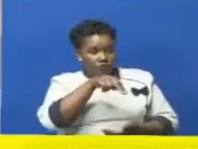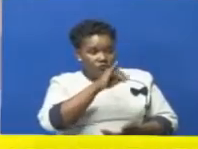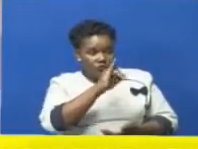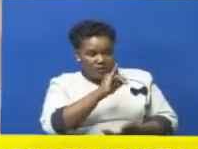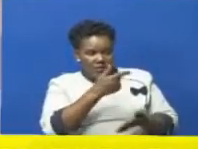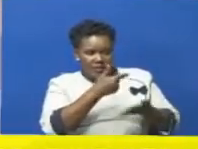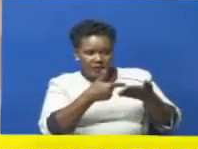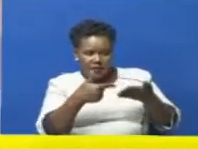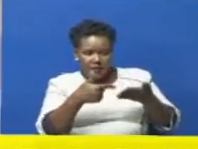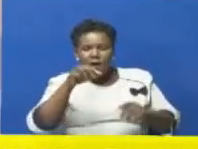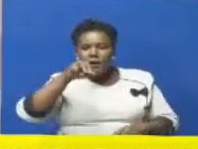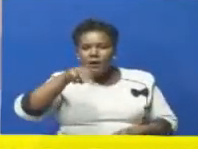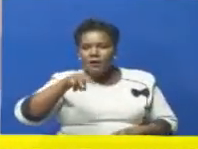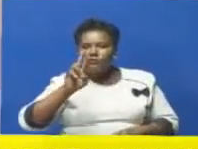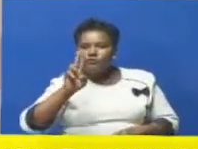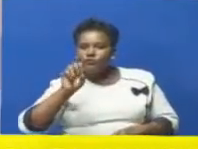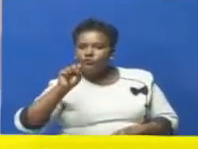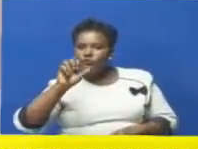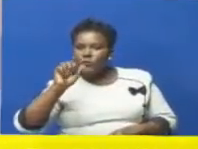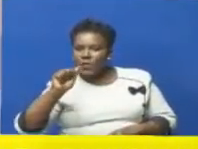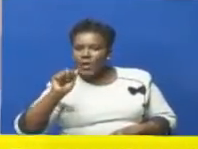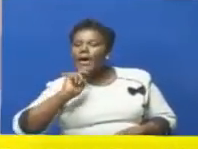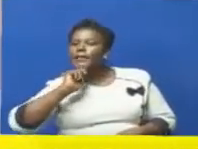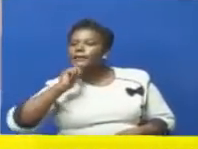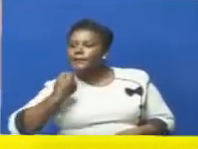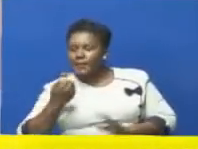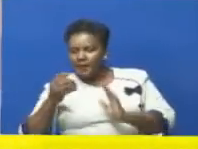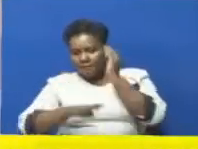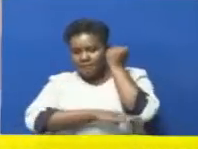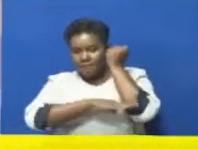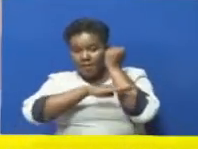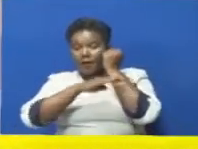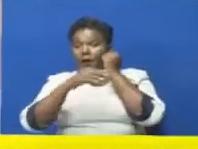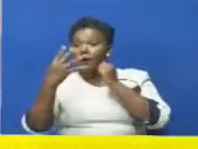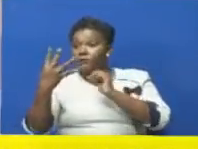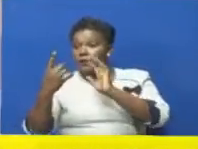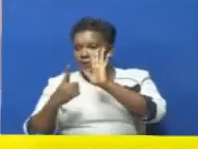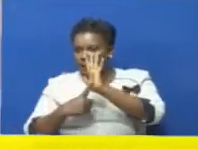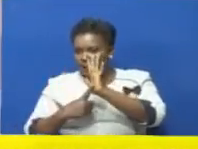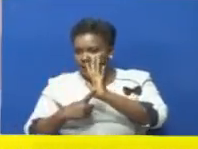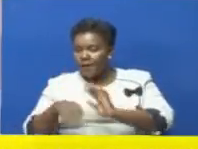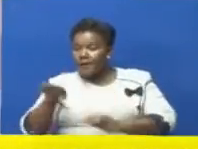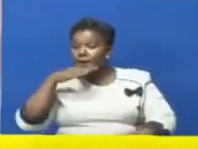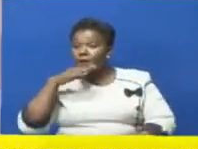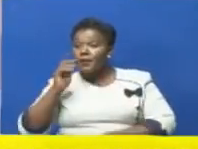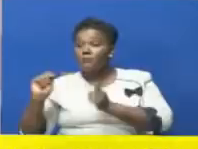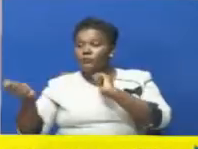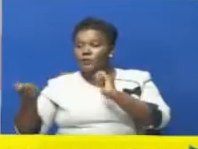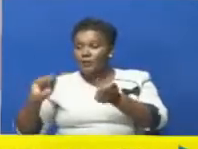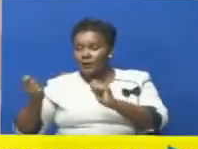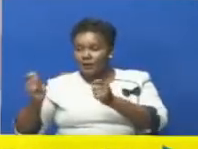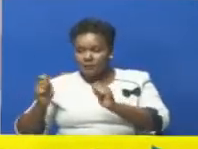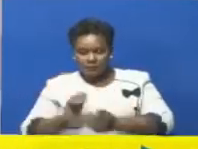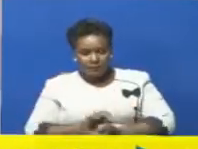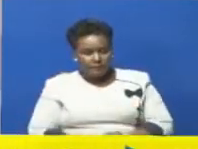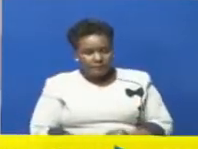anaitwa Musa Hasira, huyu ana miaka 46, ni mzaramo, ni mkazi wa